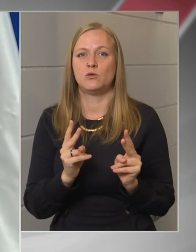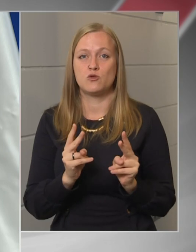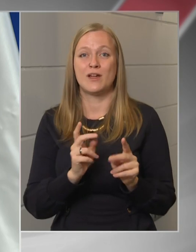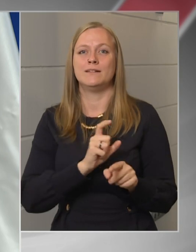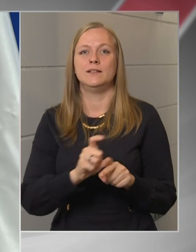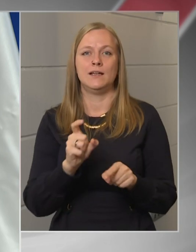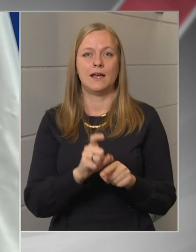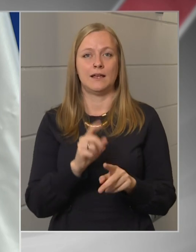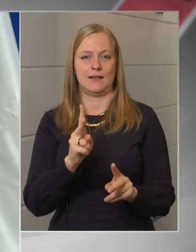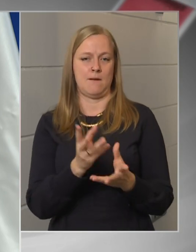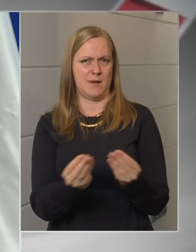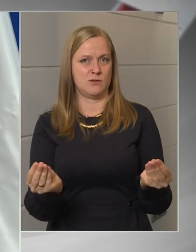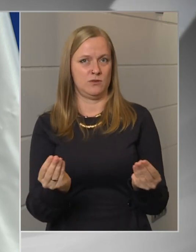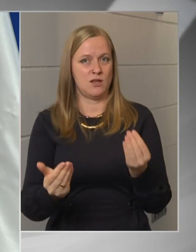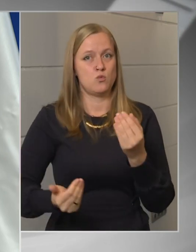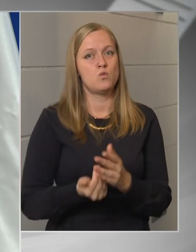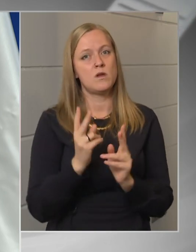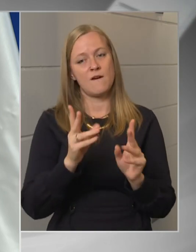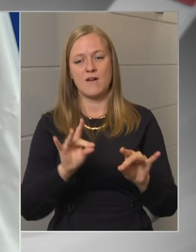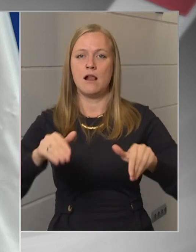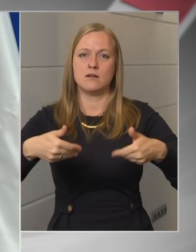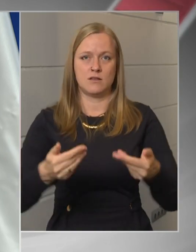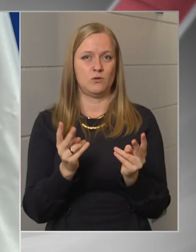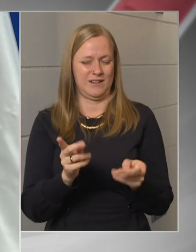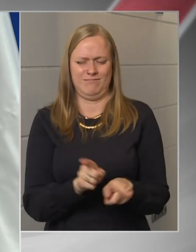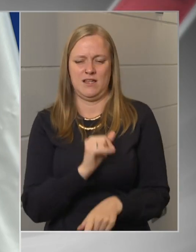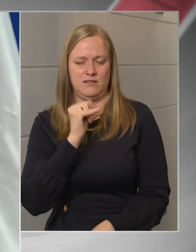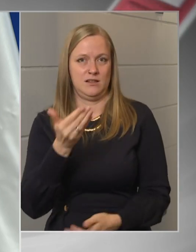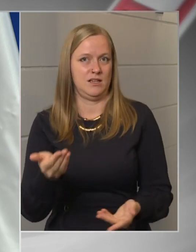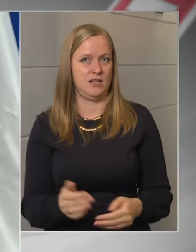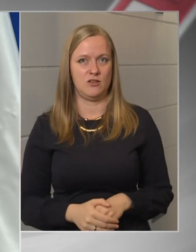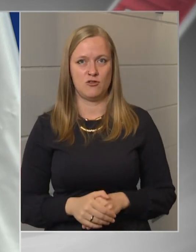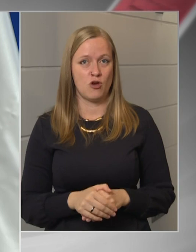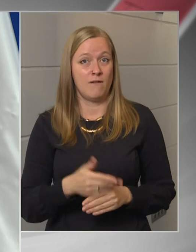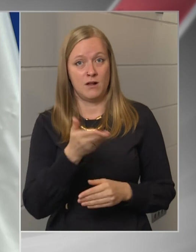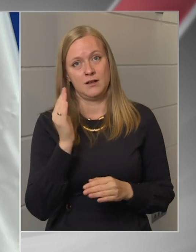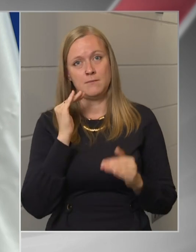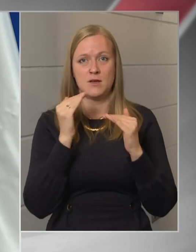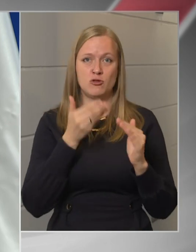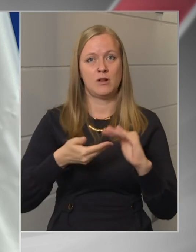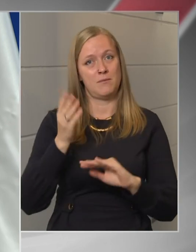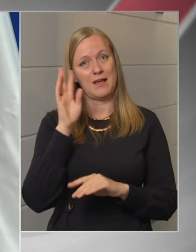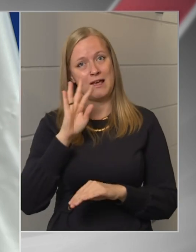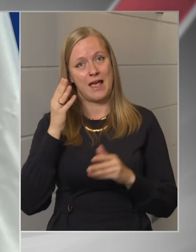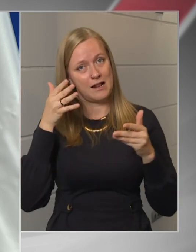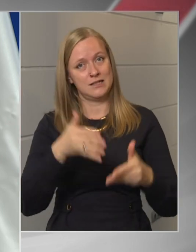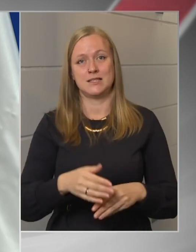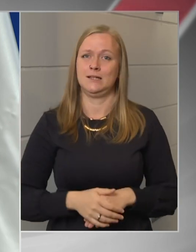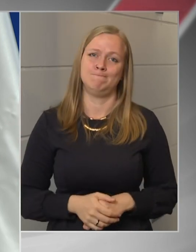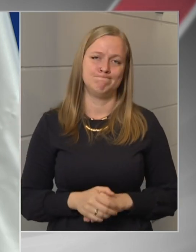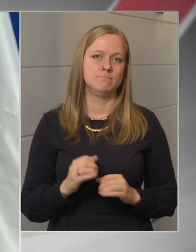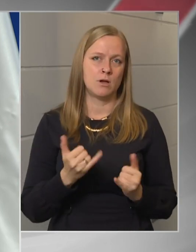hiányát, azt meg kell szüntetni és újraválaszthatóvá kell tenni a tagokat, ilyen nincsen. Tehát ezt a mesét valaki elhiszi, akkor ott nagy baj van.